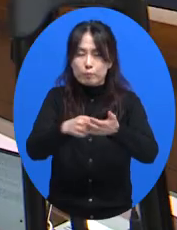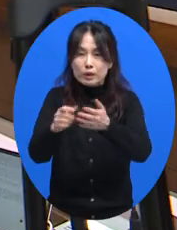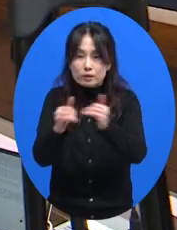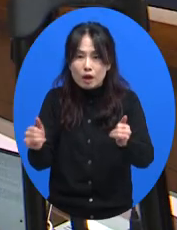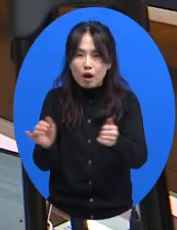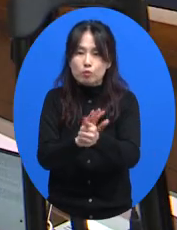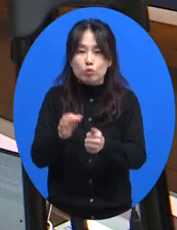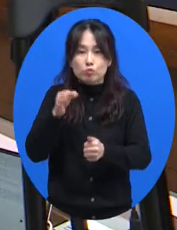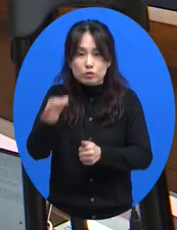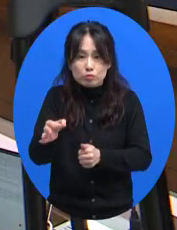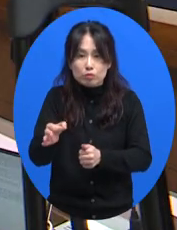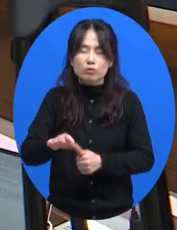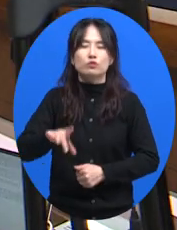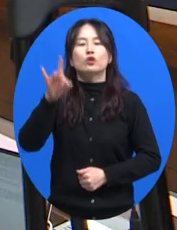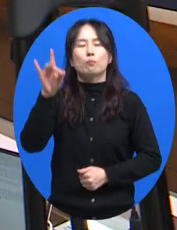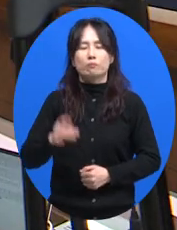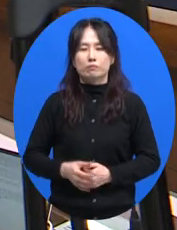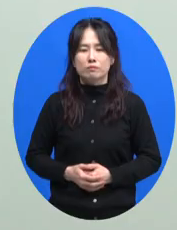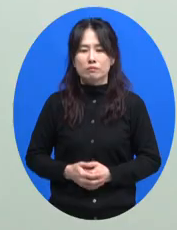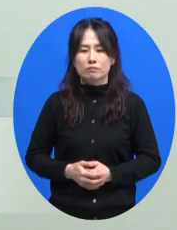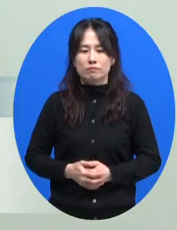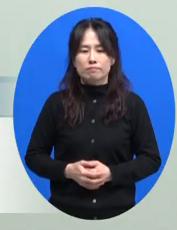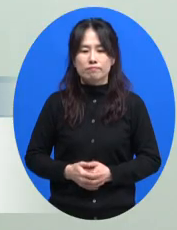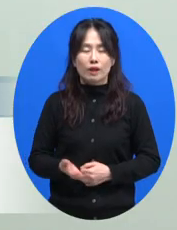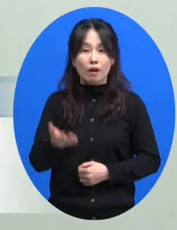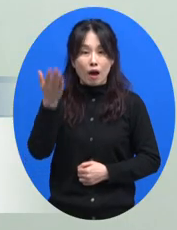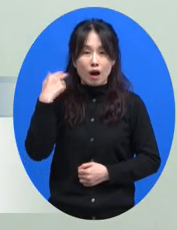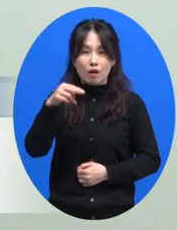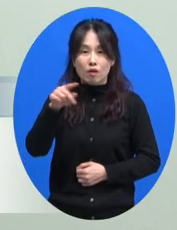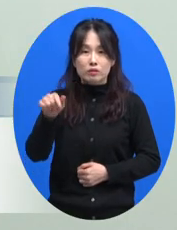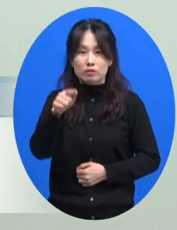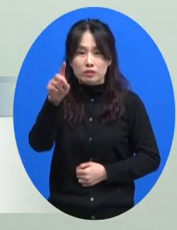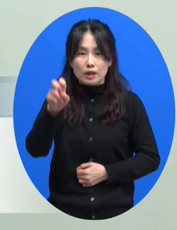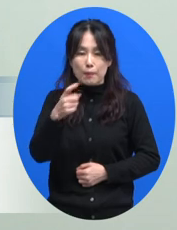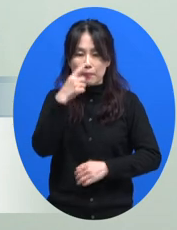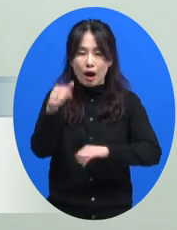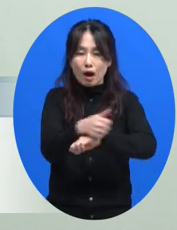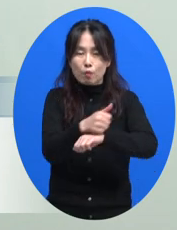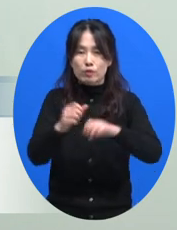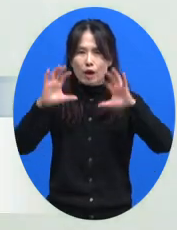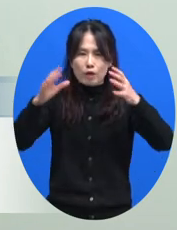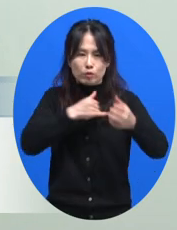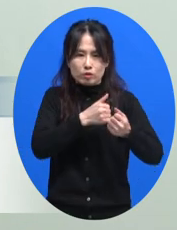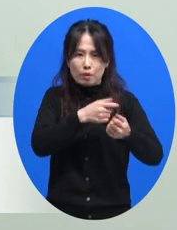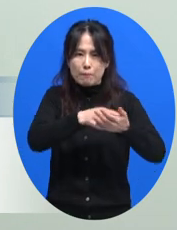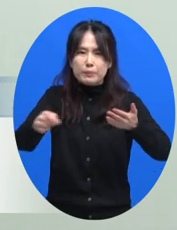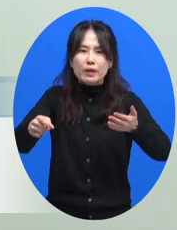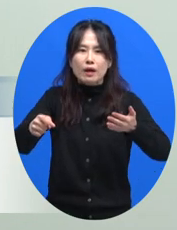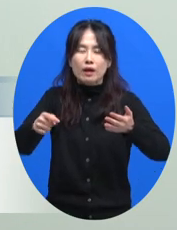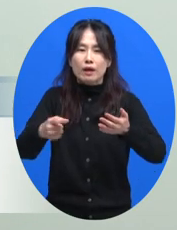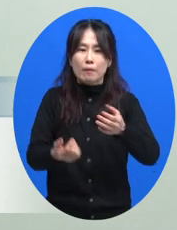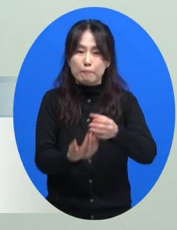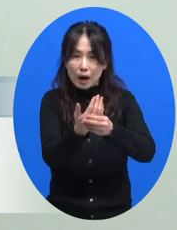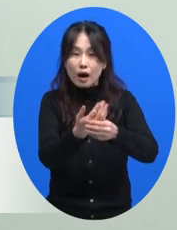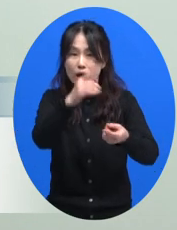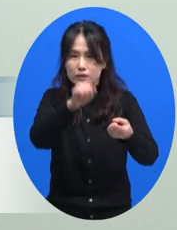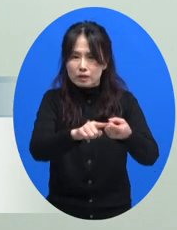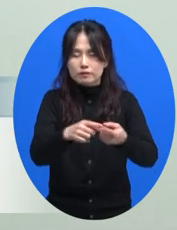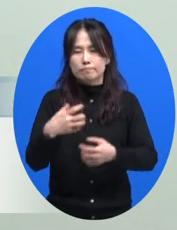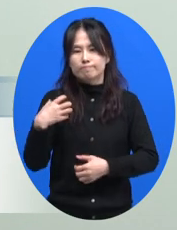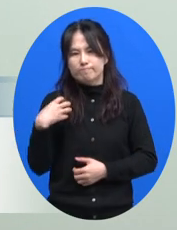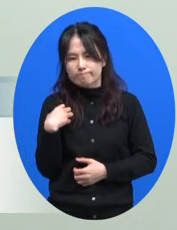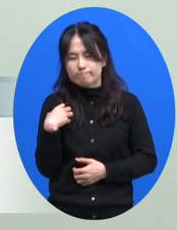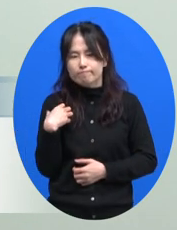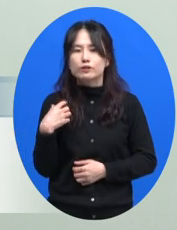피해자에게 위로금을 지원하는 건 최초입니다. 과거 선감학원 아동인권 침해 사건에 대해 책임 있는